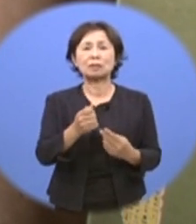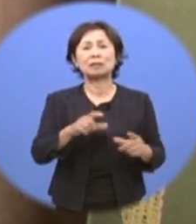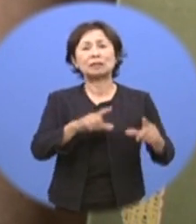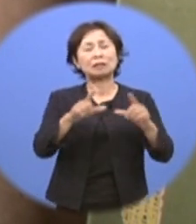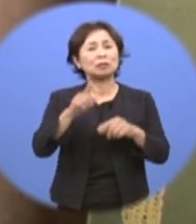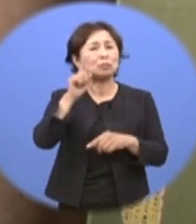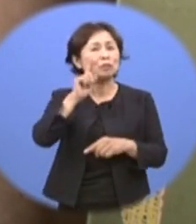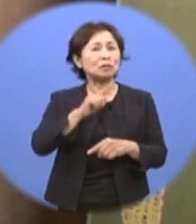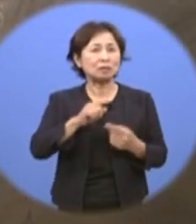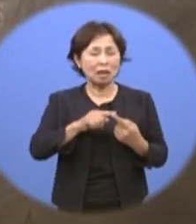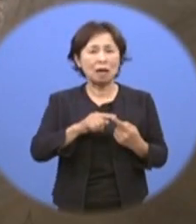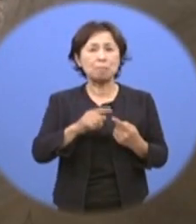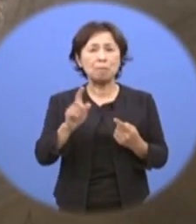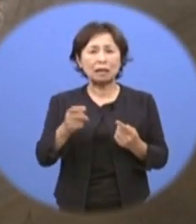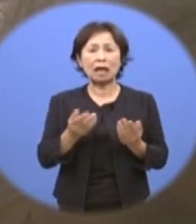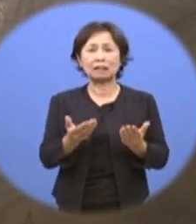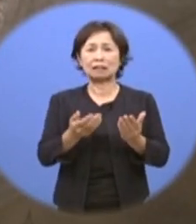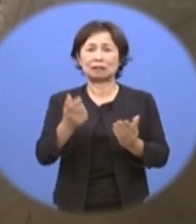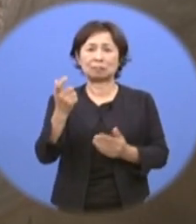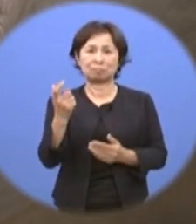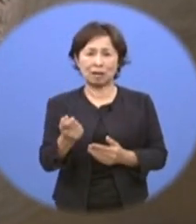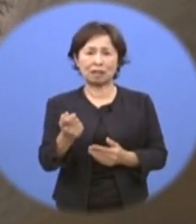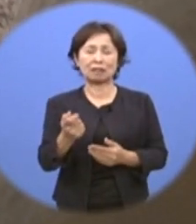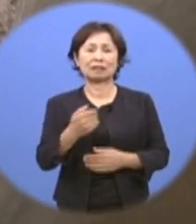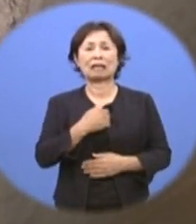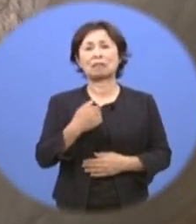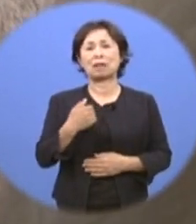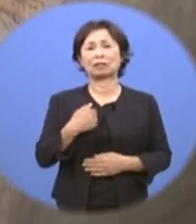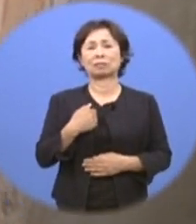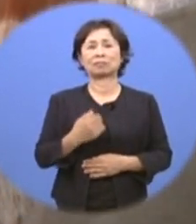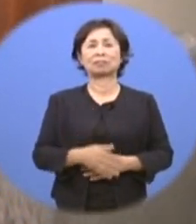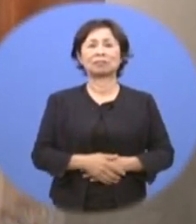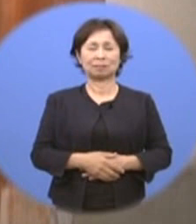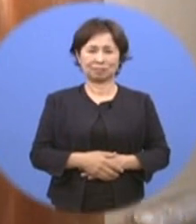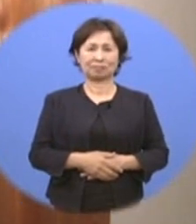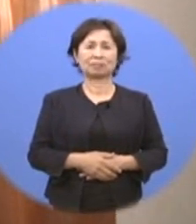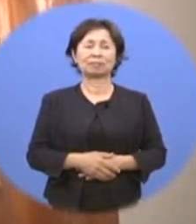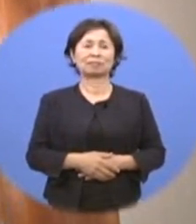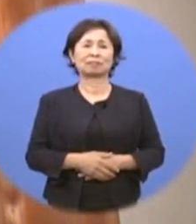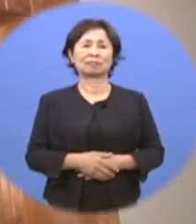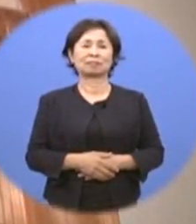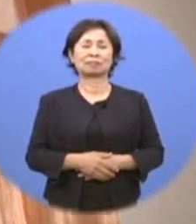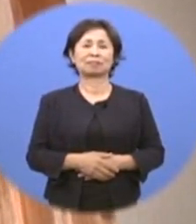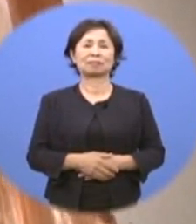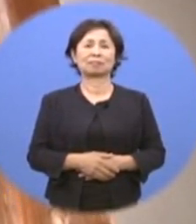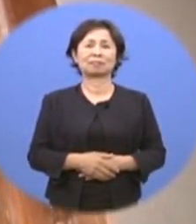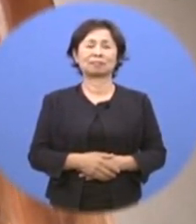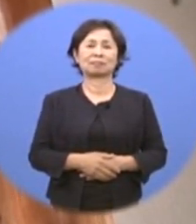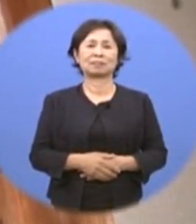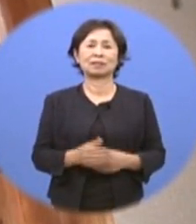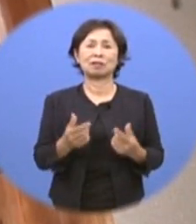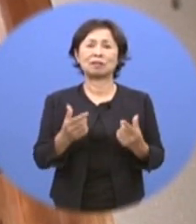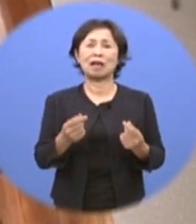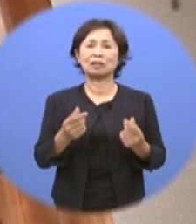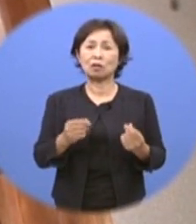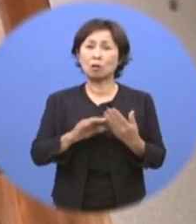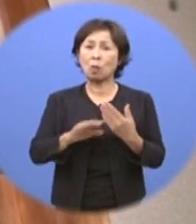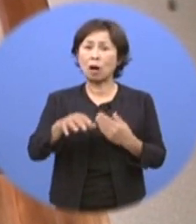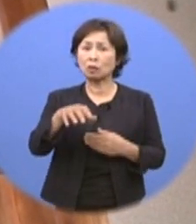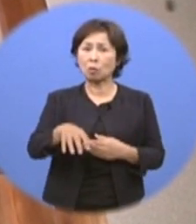ように設計しております。 同じようにリフォームに合わせて耐震補強を行っているところはあります